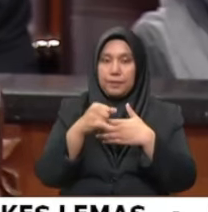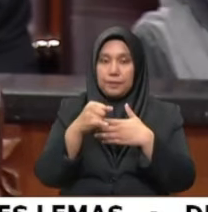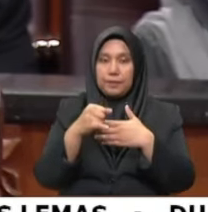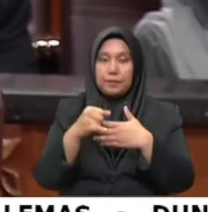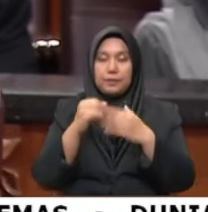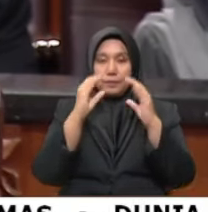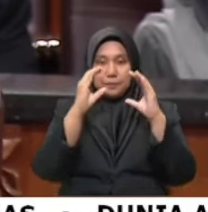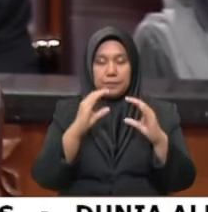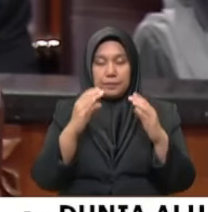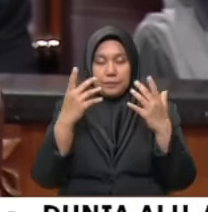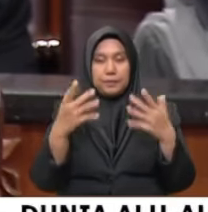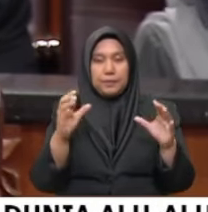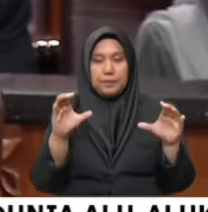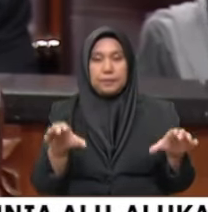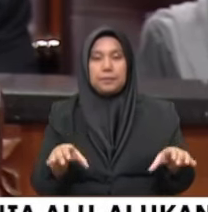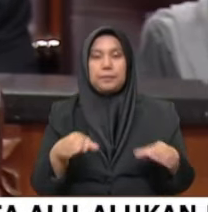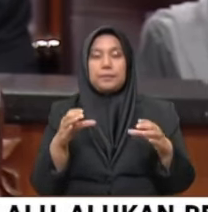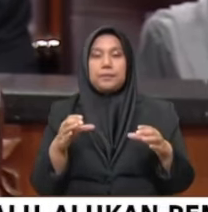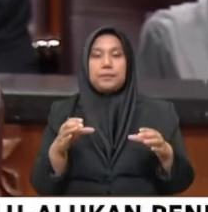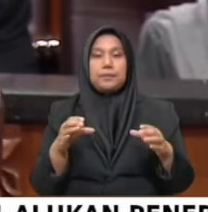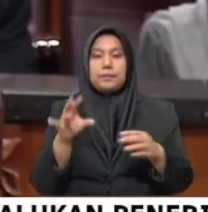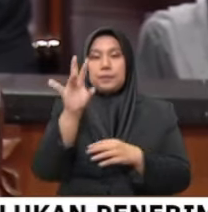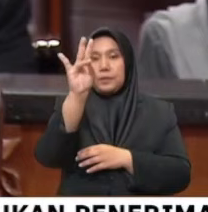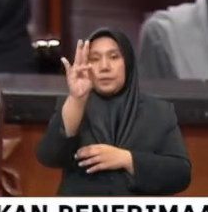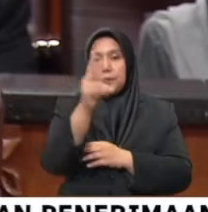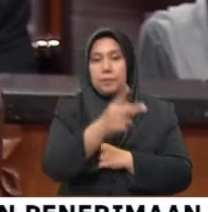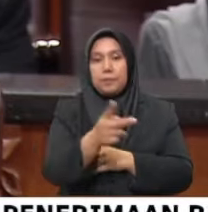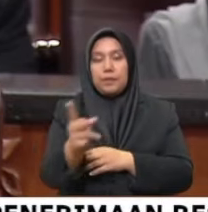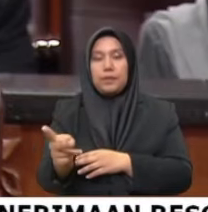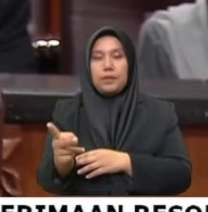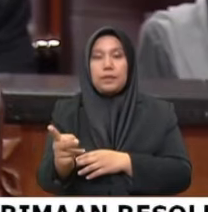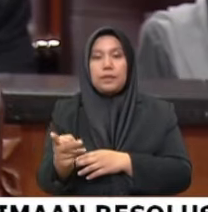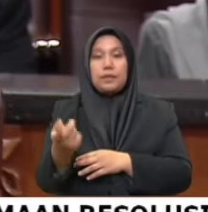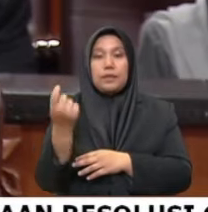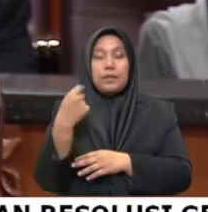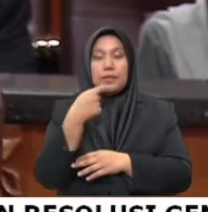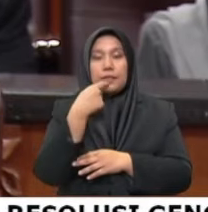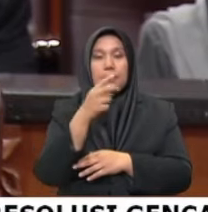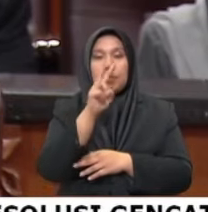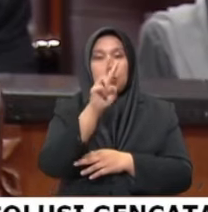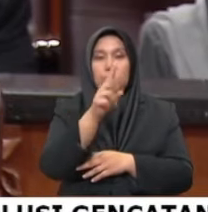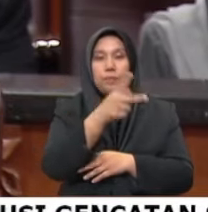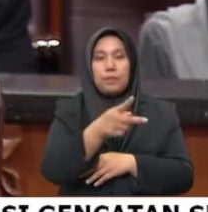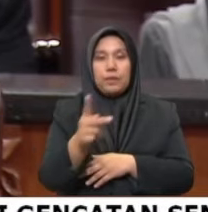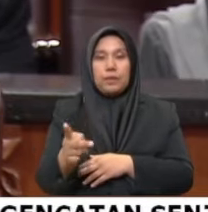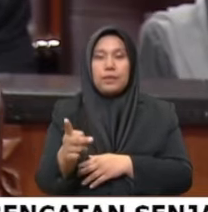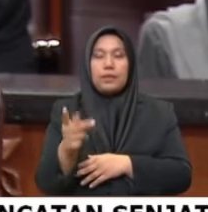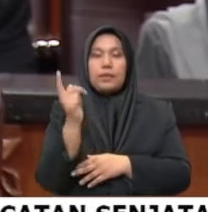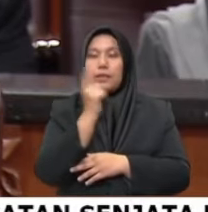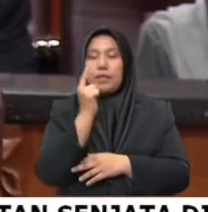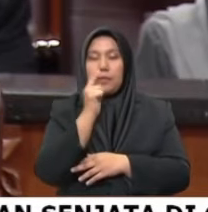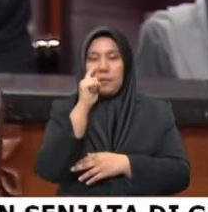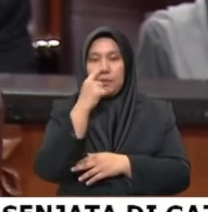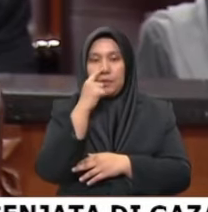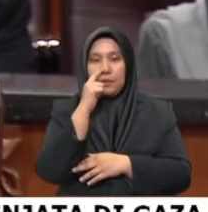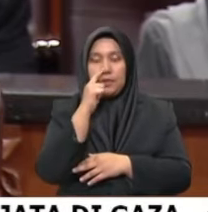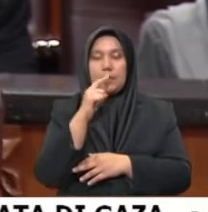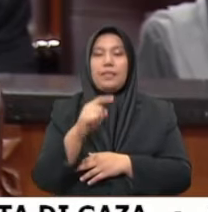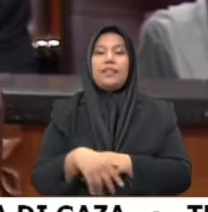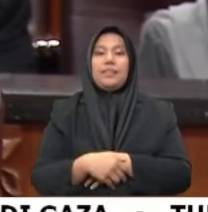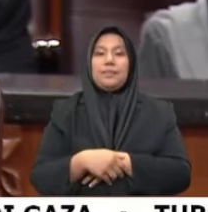telah dilaksanakan ini ada dalam 7 perkara. Saya hanya sebut 2 perkara saja, saya tidak mahu membosankan Yang Berhormat